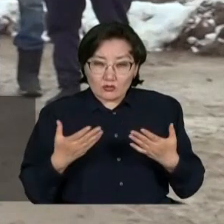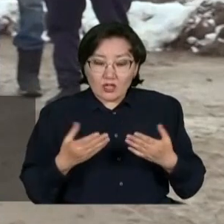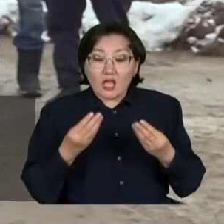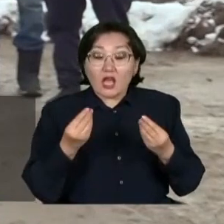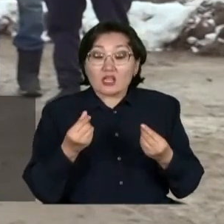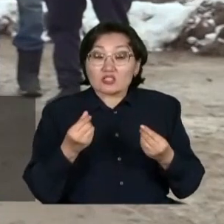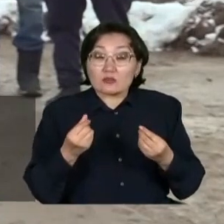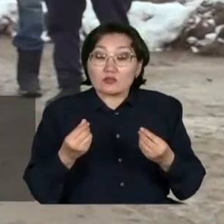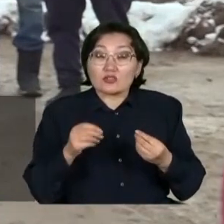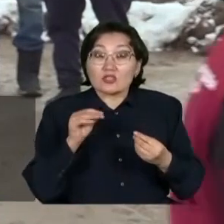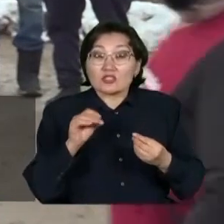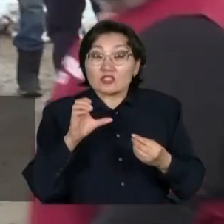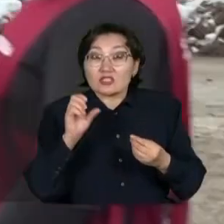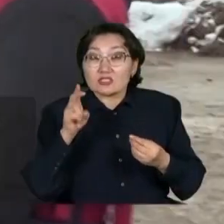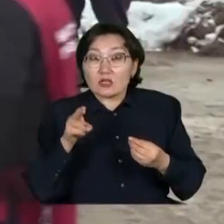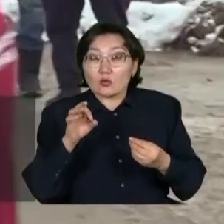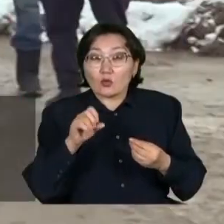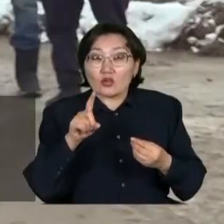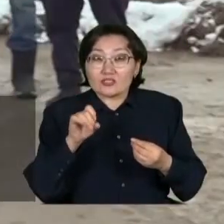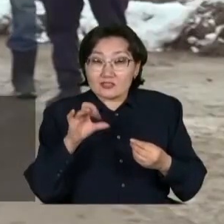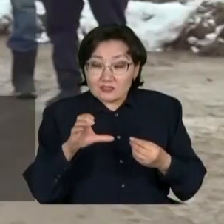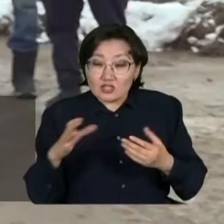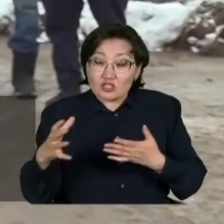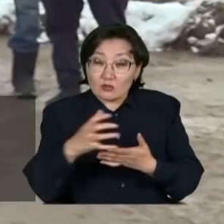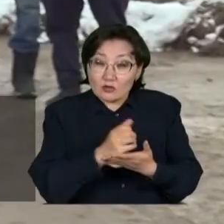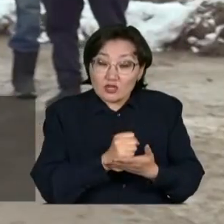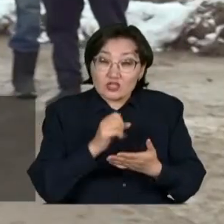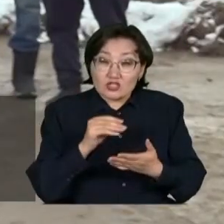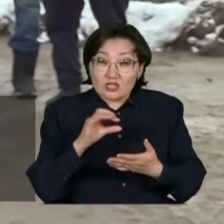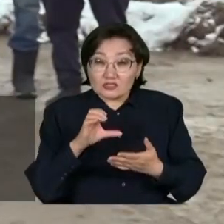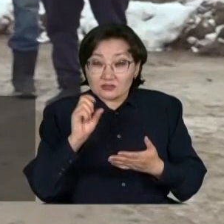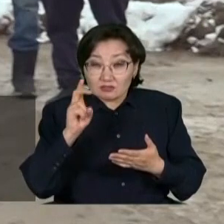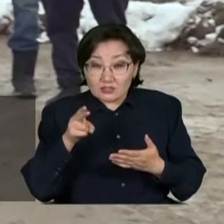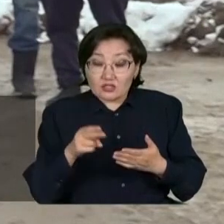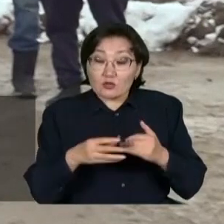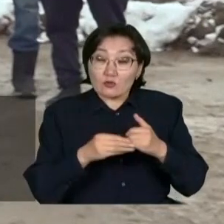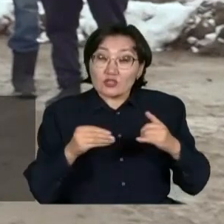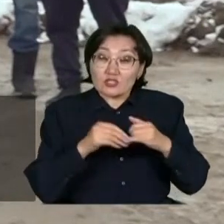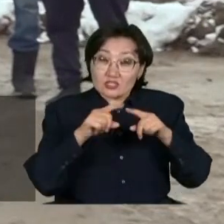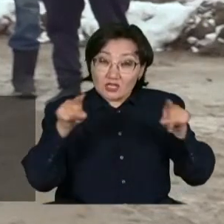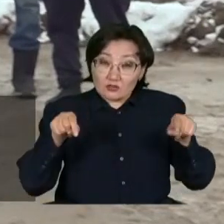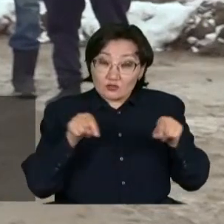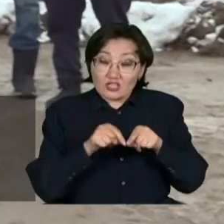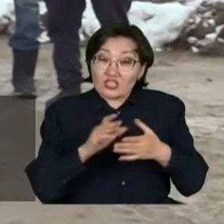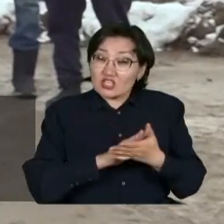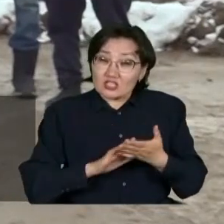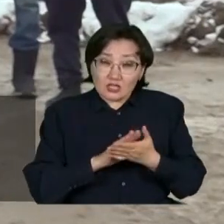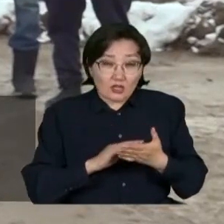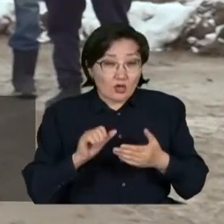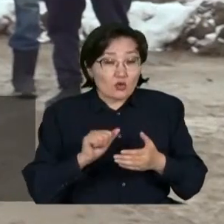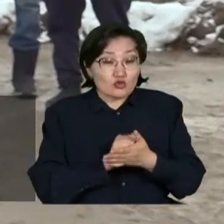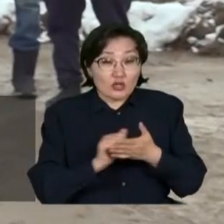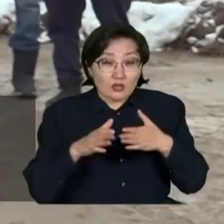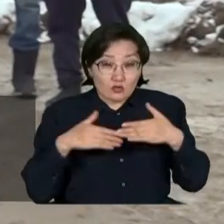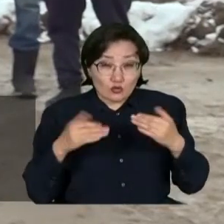Ақшаны ЖСК Оазис жинаған. ЖСК-да жерге қатысты ешқандай құжаттар жоқ.